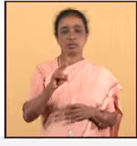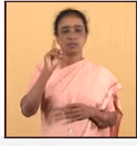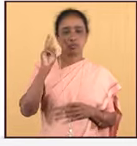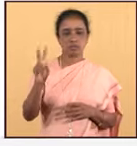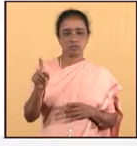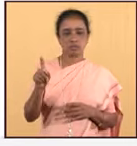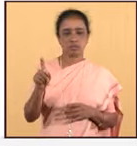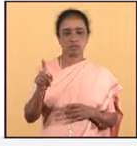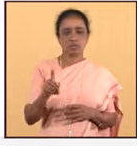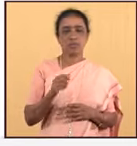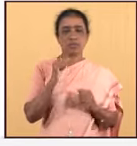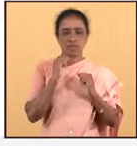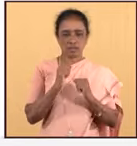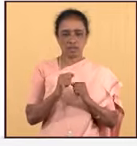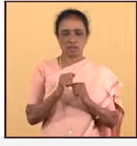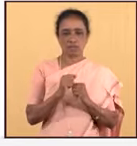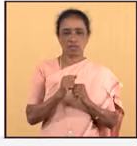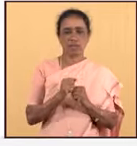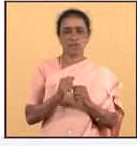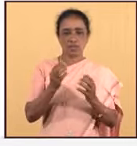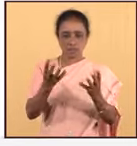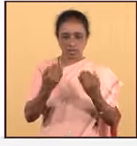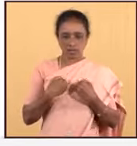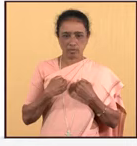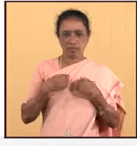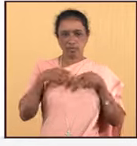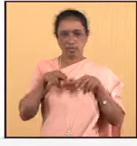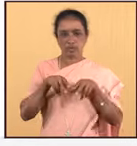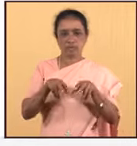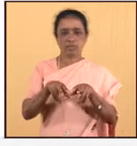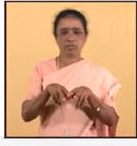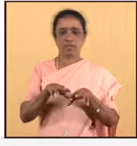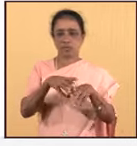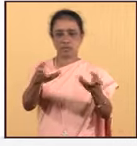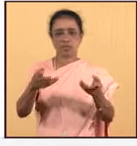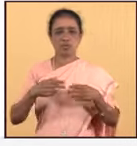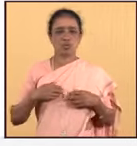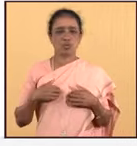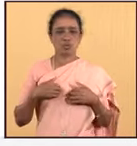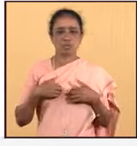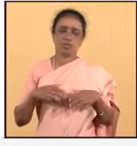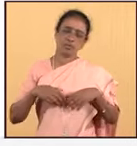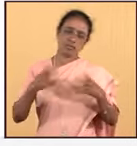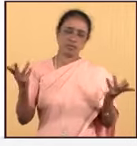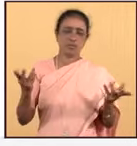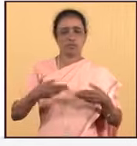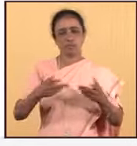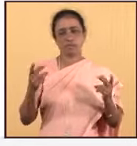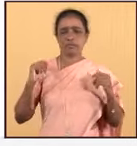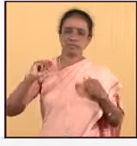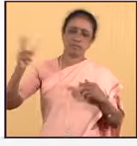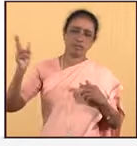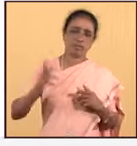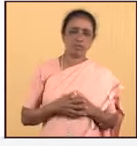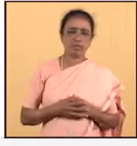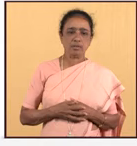அதாவது 25(1)ங்கிற பார்த்தீங்கன்னா, எந்த ஒரு சமயத்தினை ஏற்கவும் பின்பற்றவும் பரப்பவும் எனது உரிமை